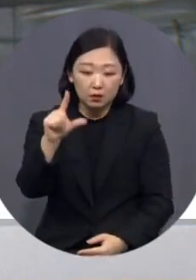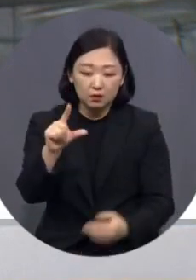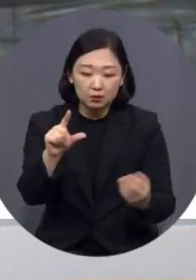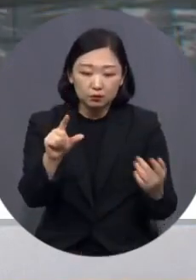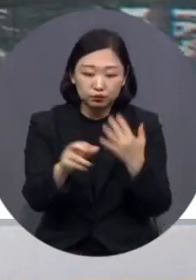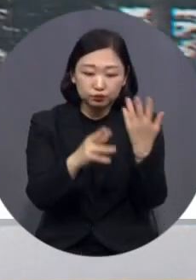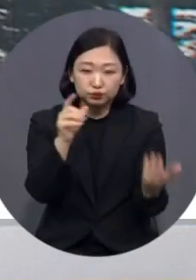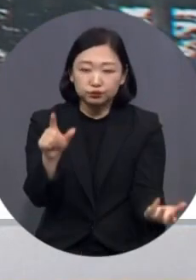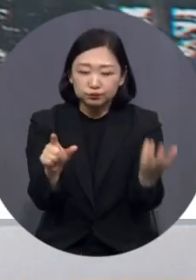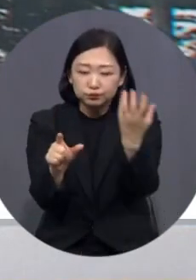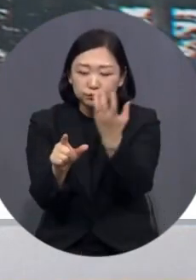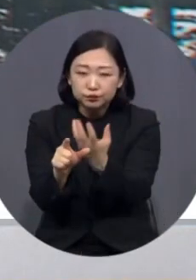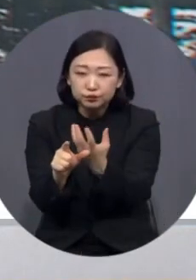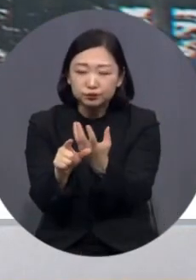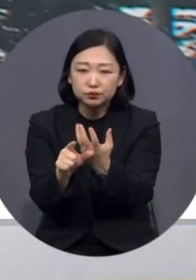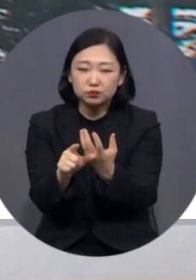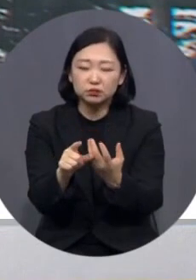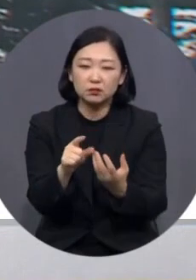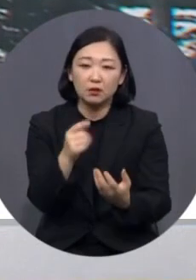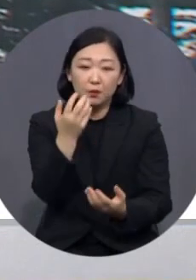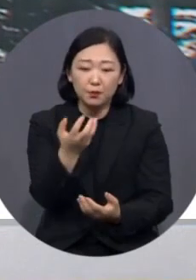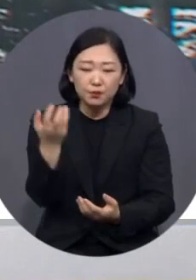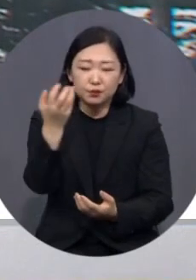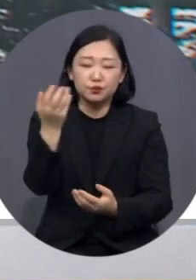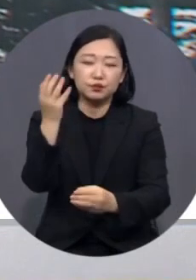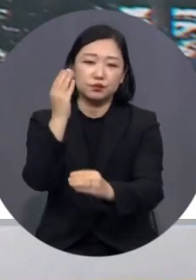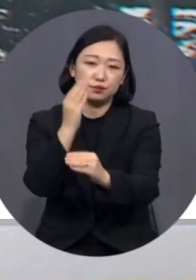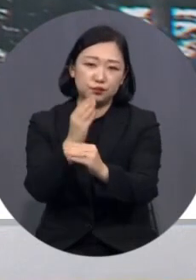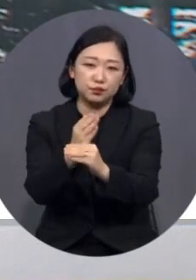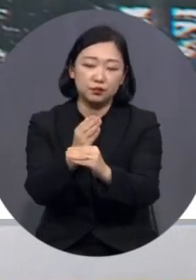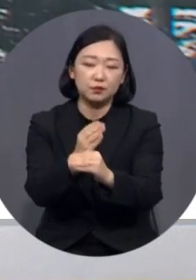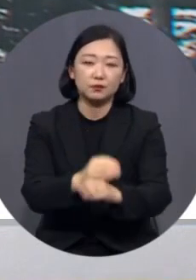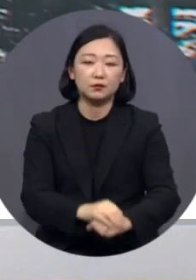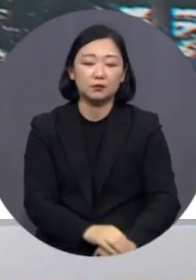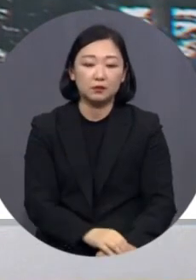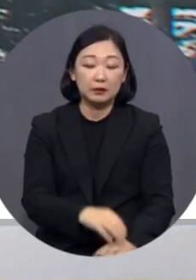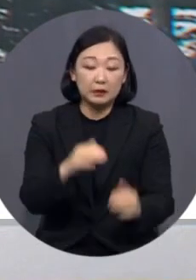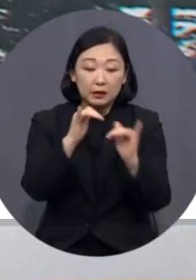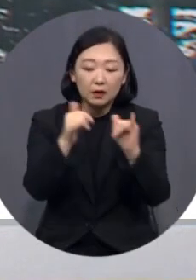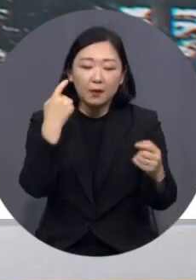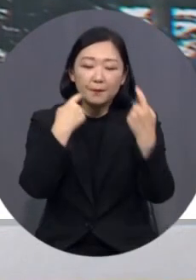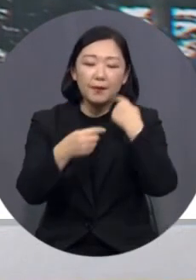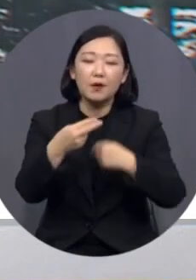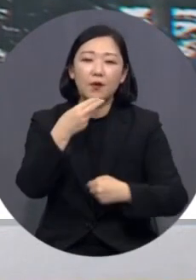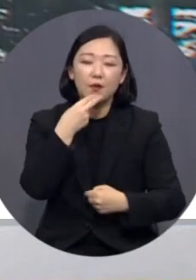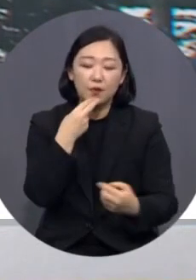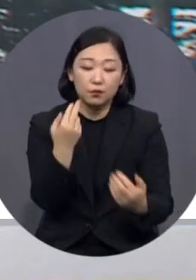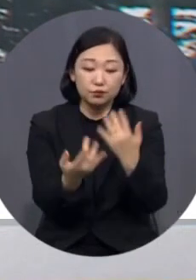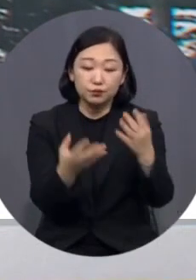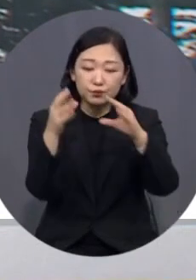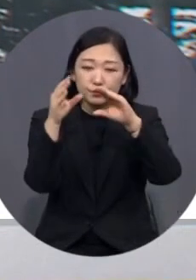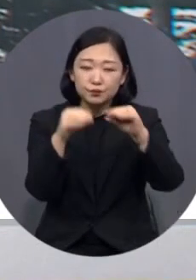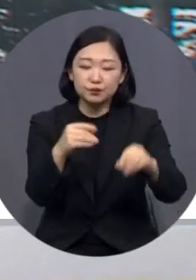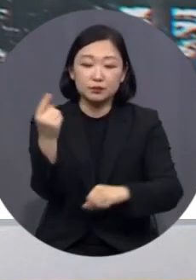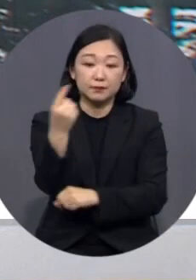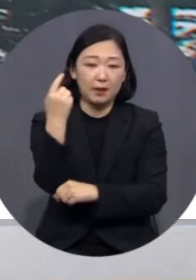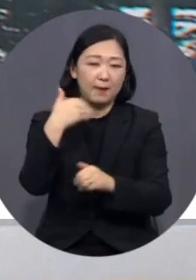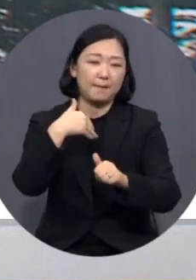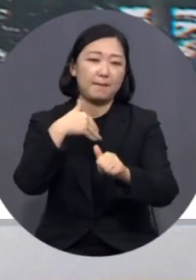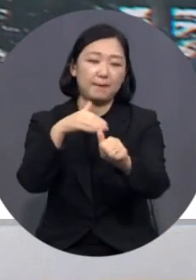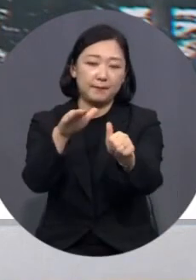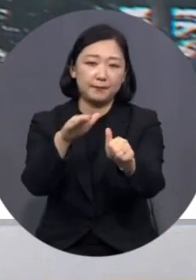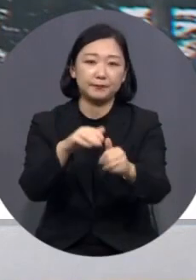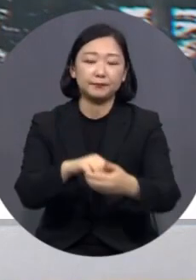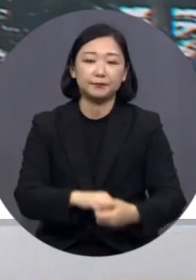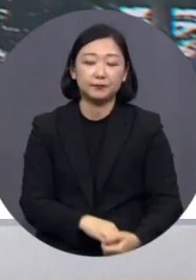붙으면서 유해가스가 하늘을 덮었습니다. 다행히 인명피해는 없었지만 화재 진화를 위해 소방헬기가